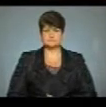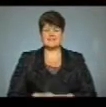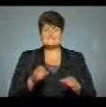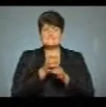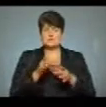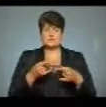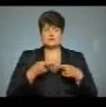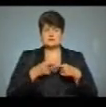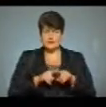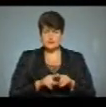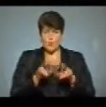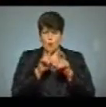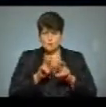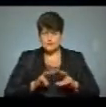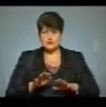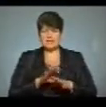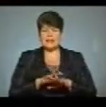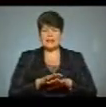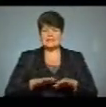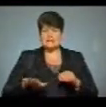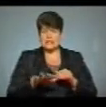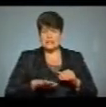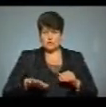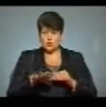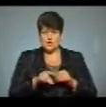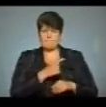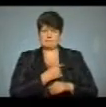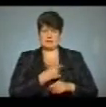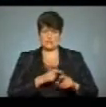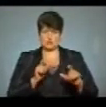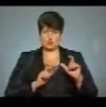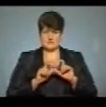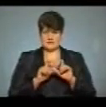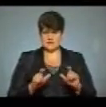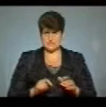Вибухотехніки з кінологами обстежують територію медичного університету.